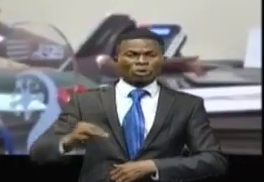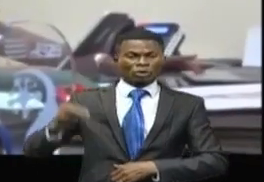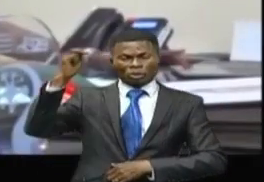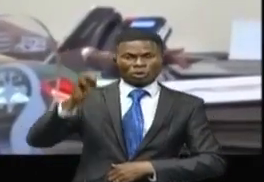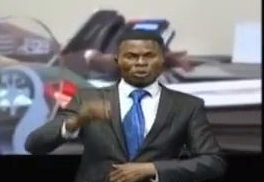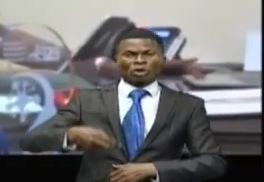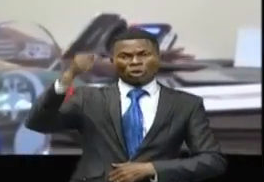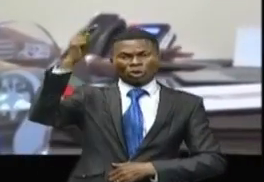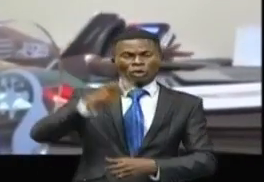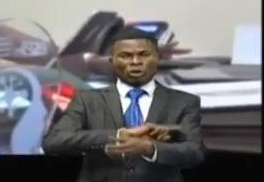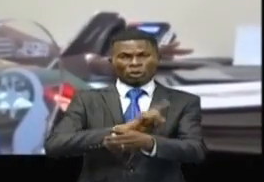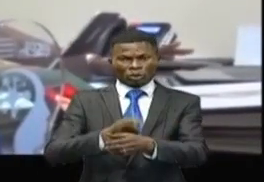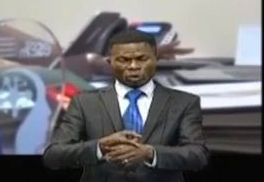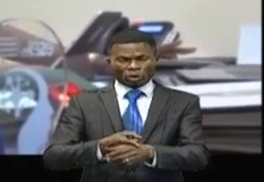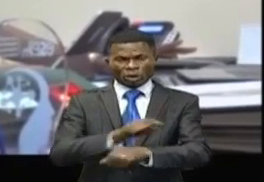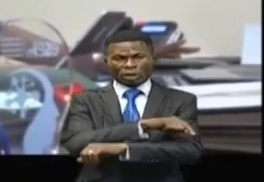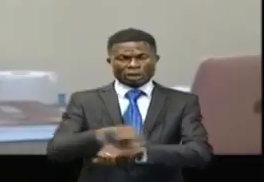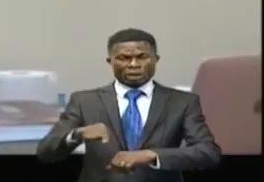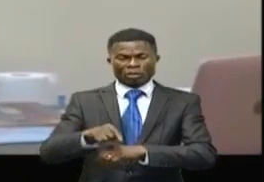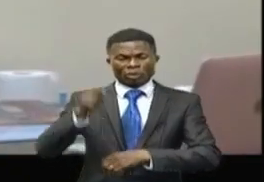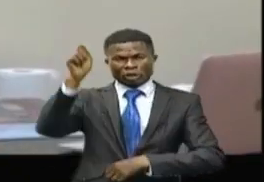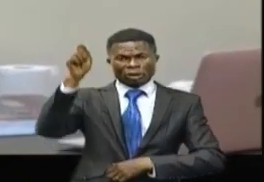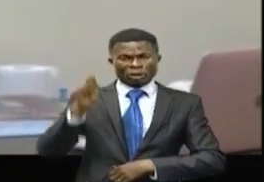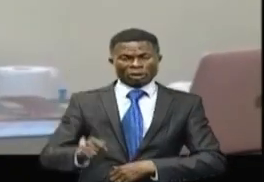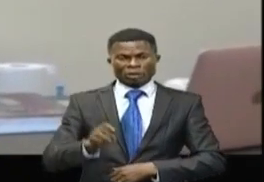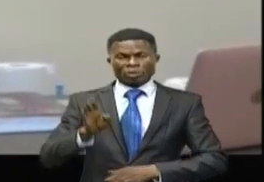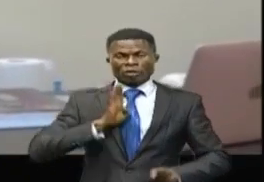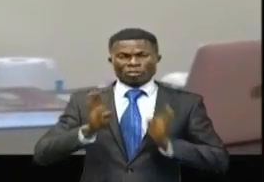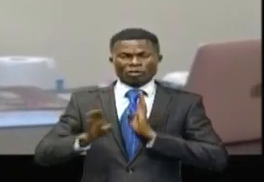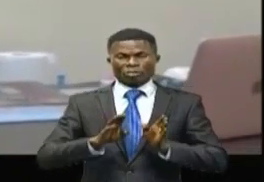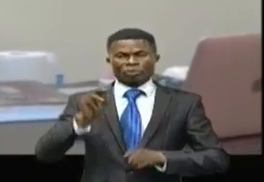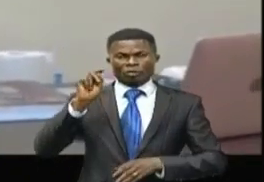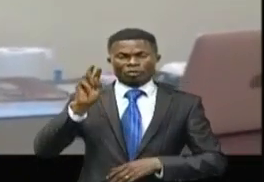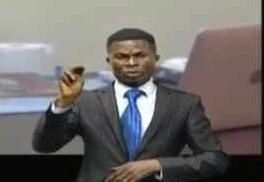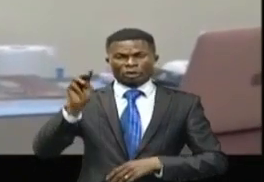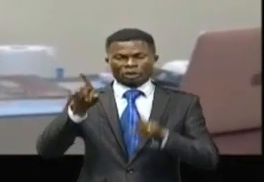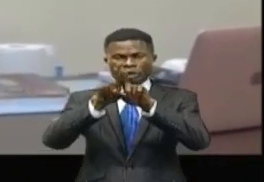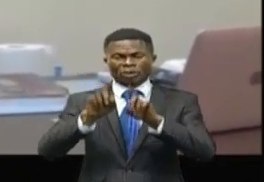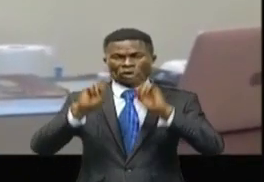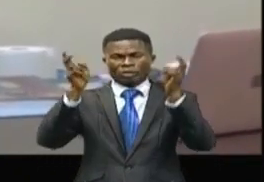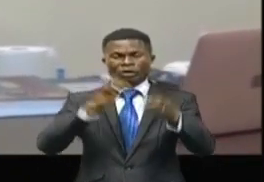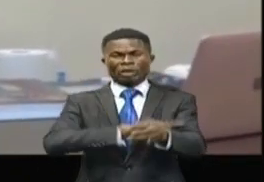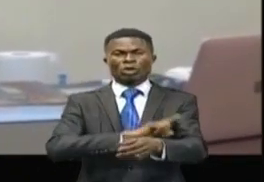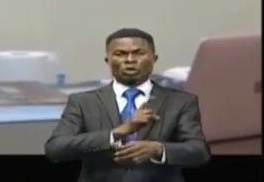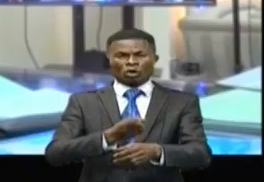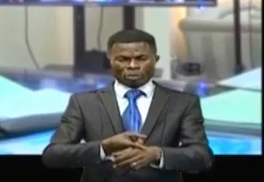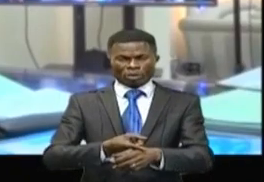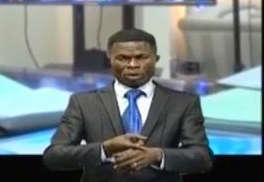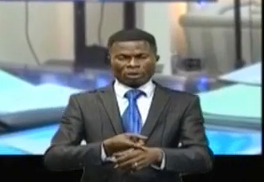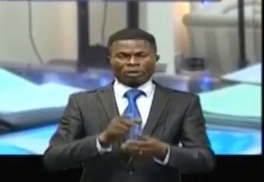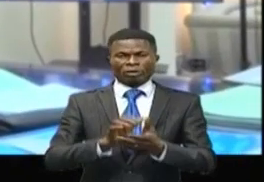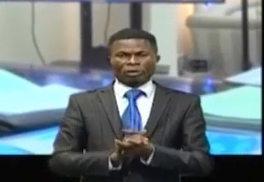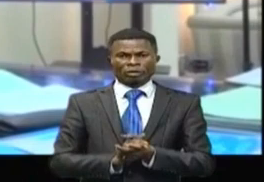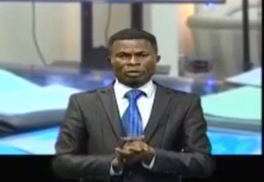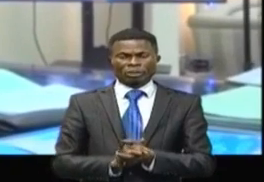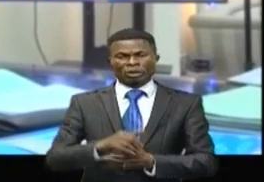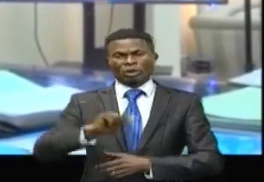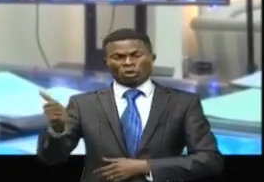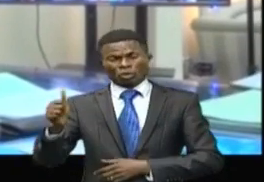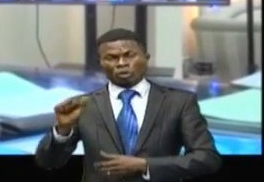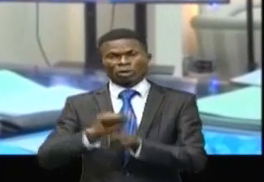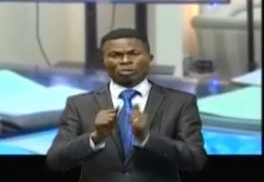et aux auditeurs à militaire de garnison de béni butembo et goma dans certains cas